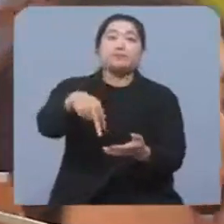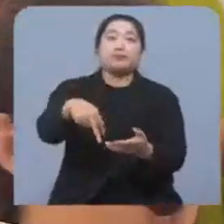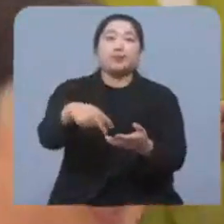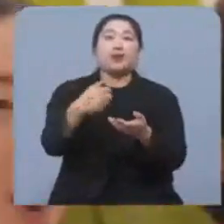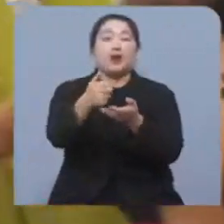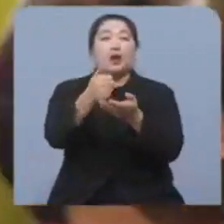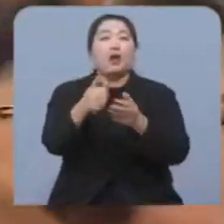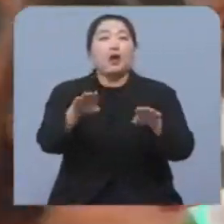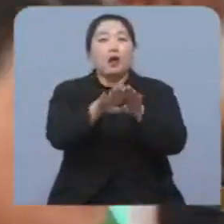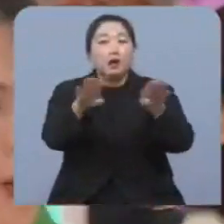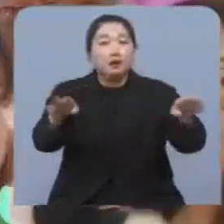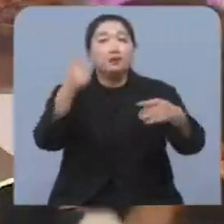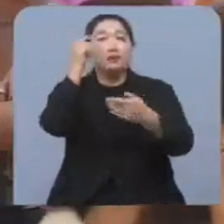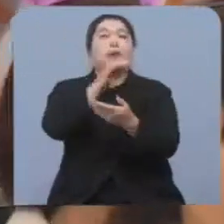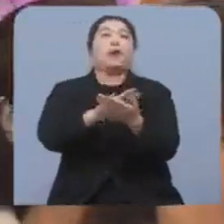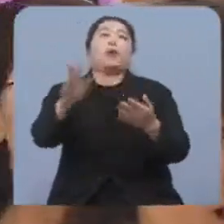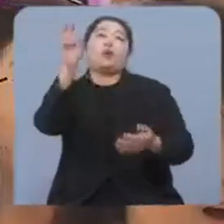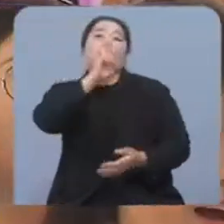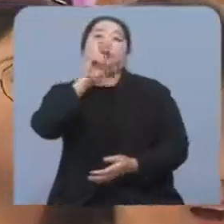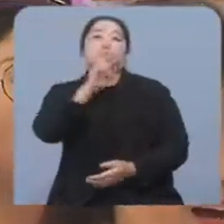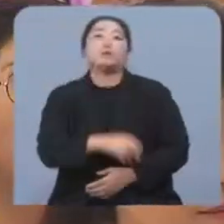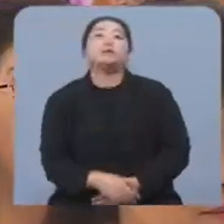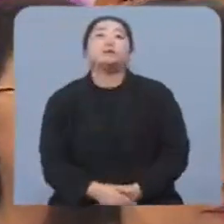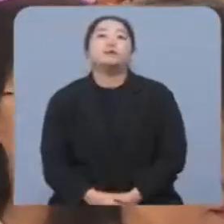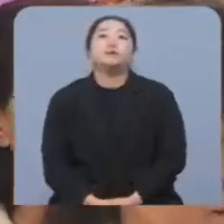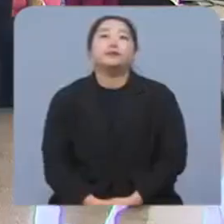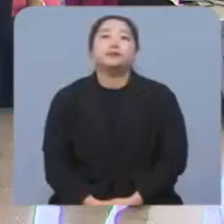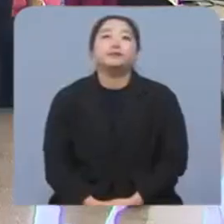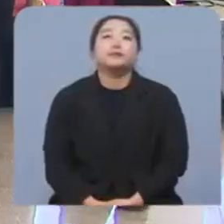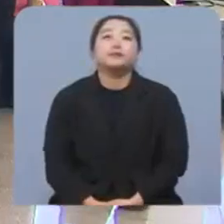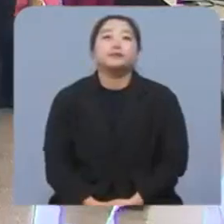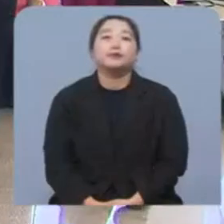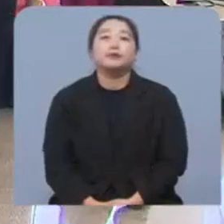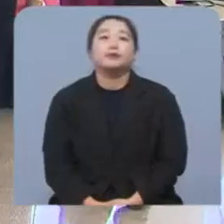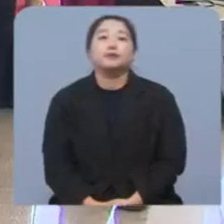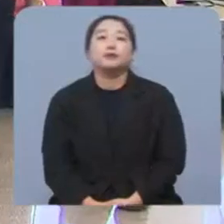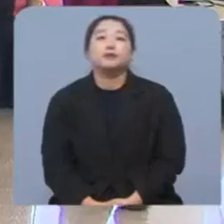함께 평등과 평화를 노래합니다.